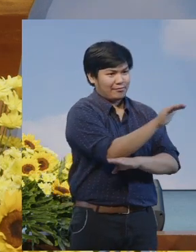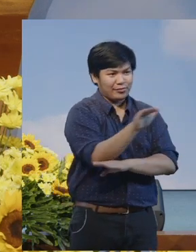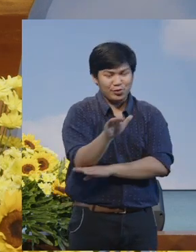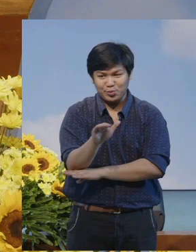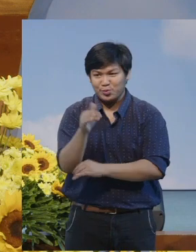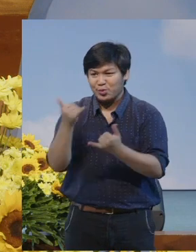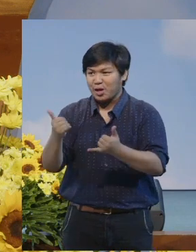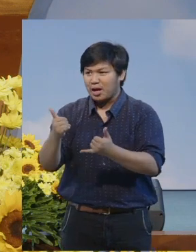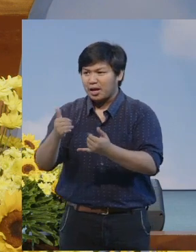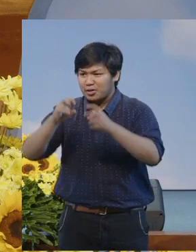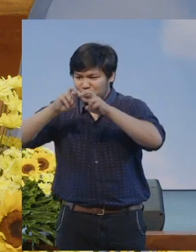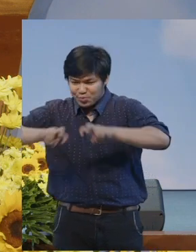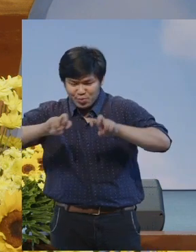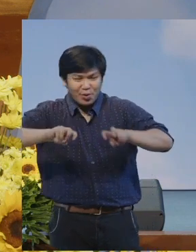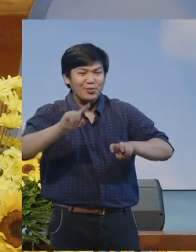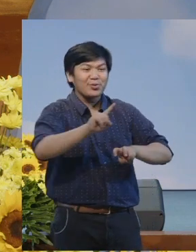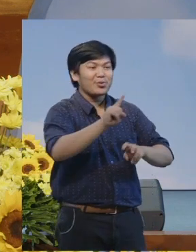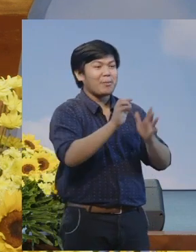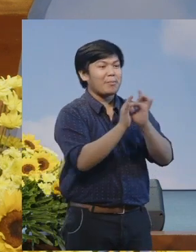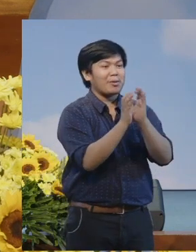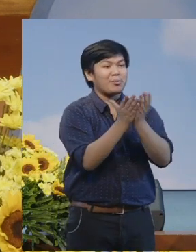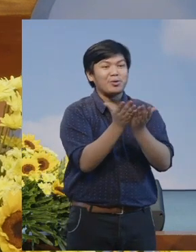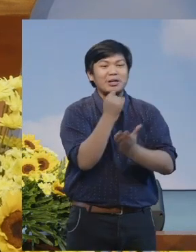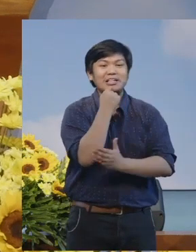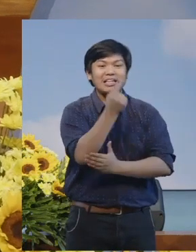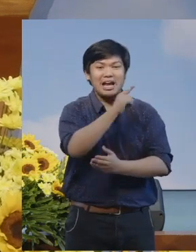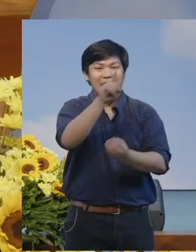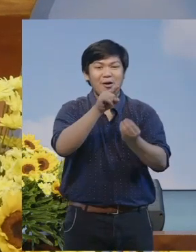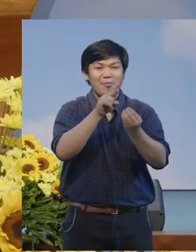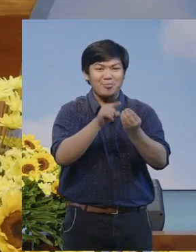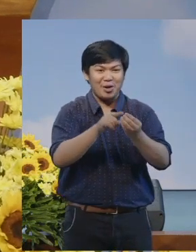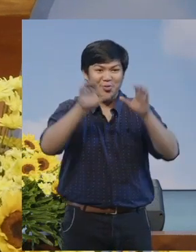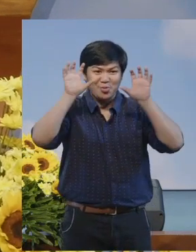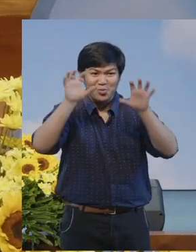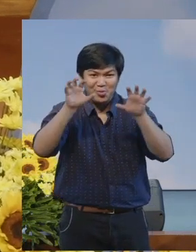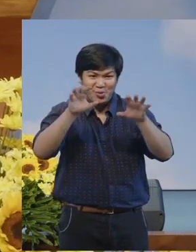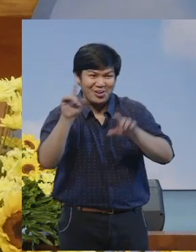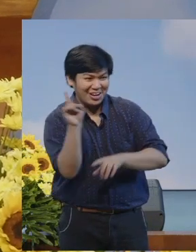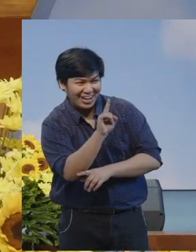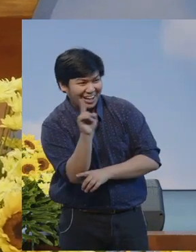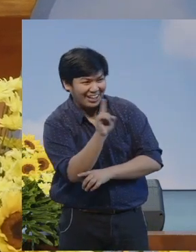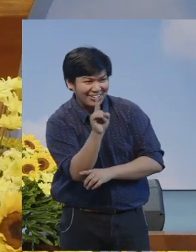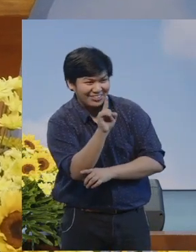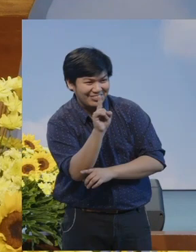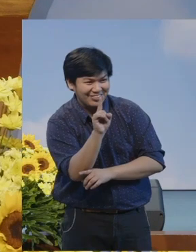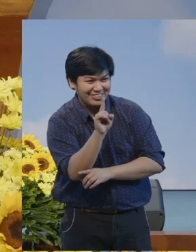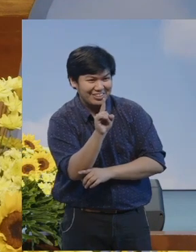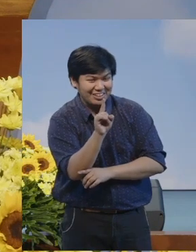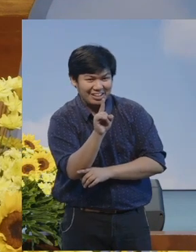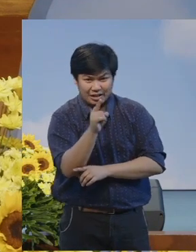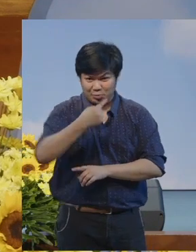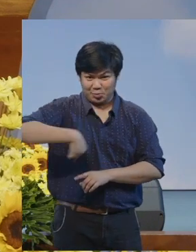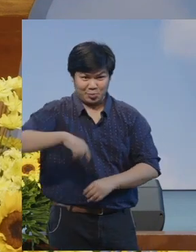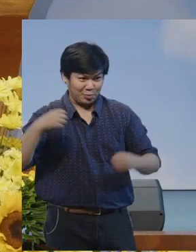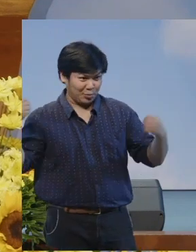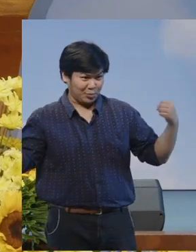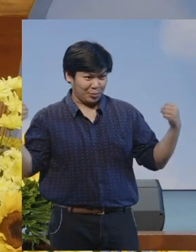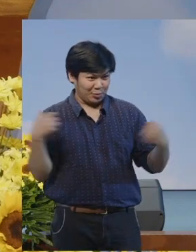natin kung ano ang sinasabi ng Biblia tungkol sa mga bagay na ito. Wala tayong